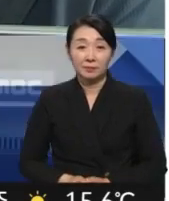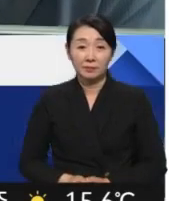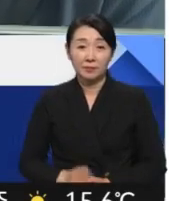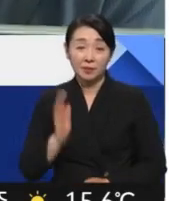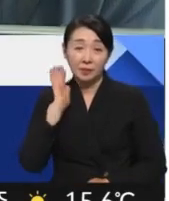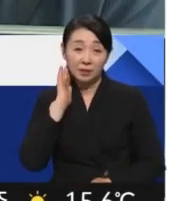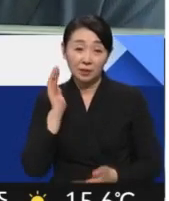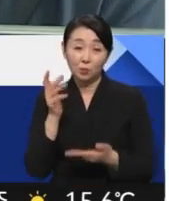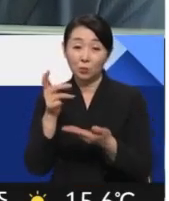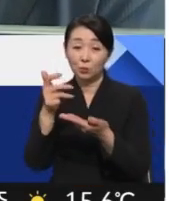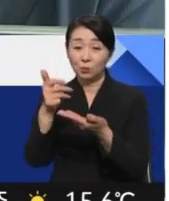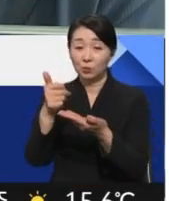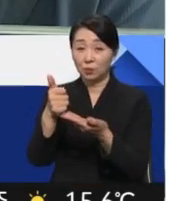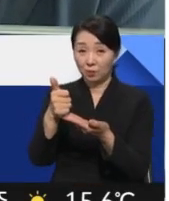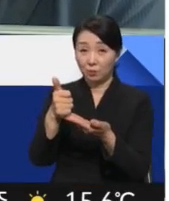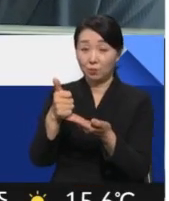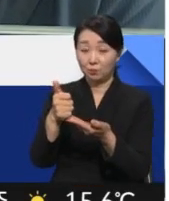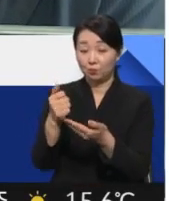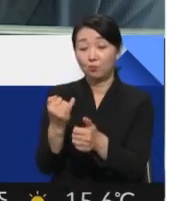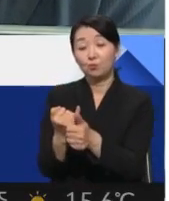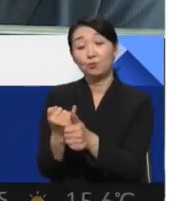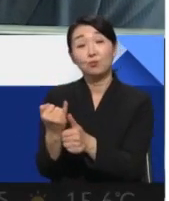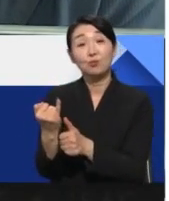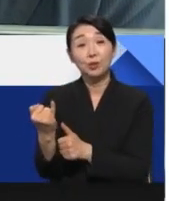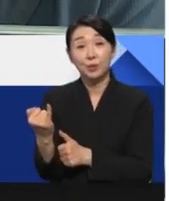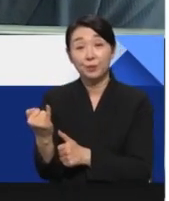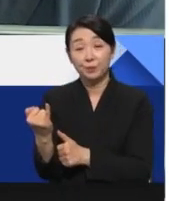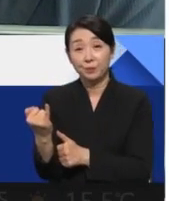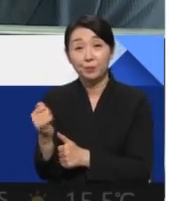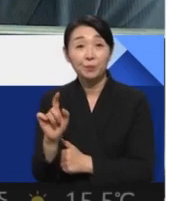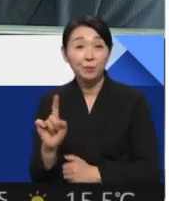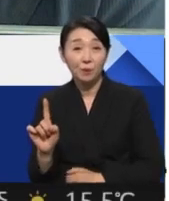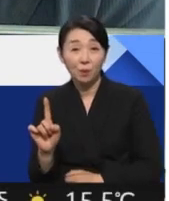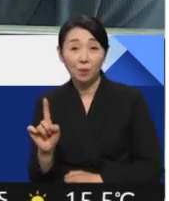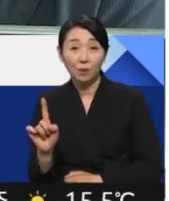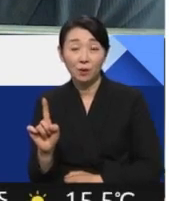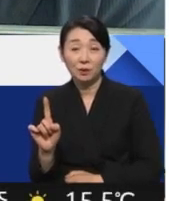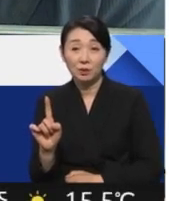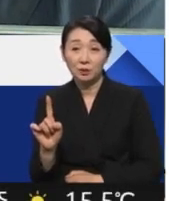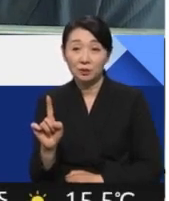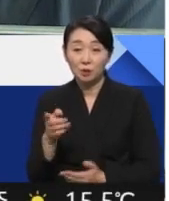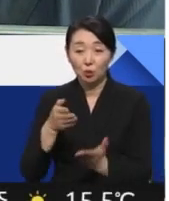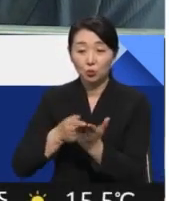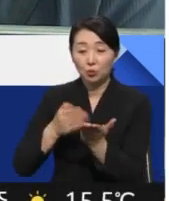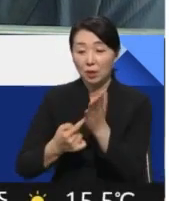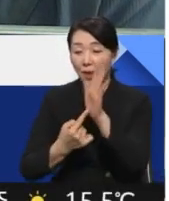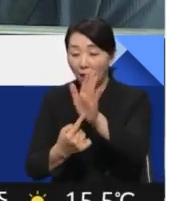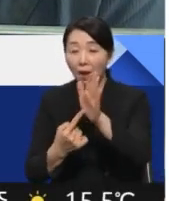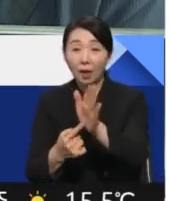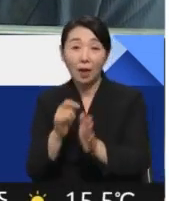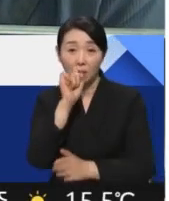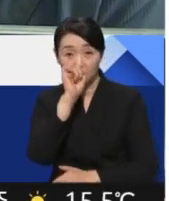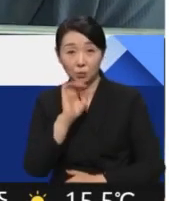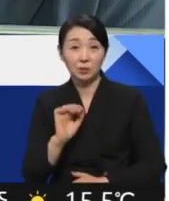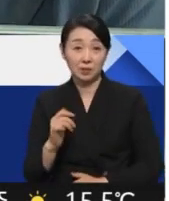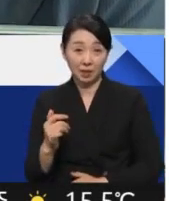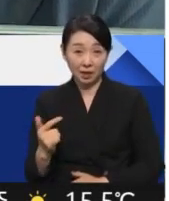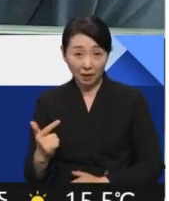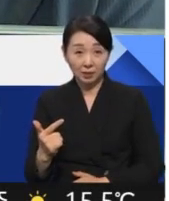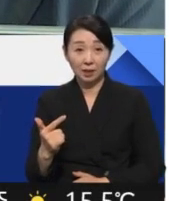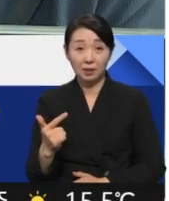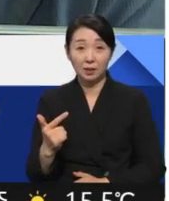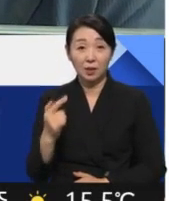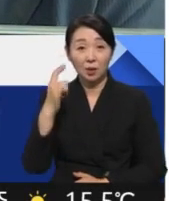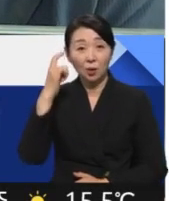대통령 그 부인의 경우가 자꾸 언론에 노출되는 것은 별로 좋지 않다고 나는 봐요. 본인이